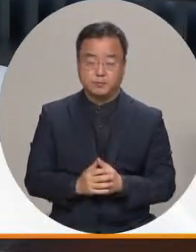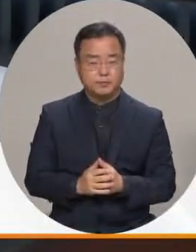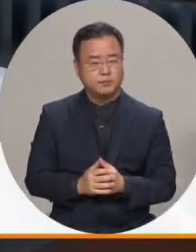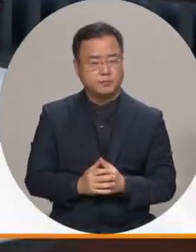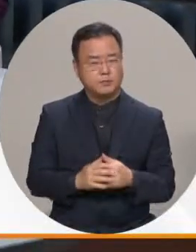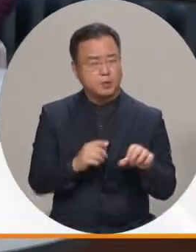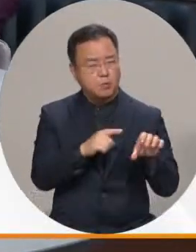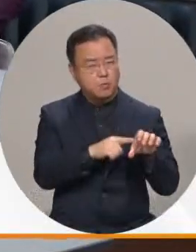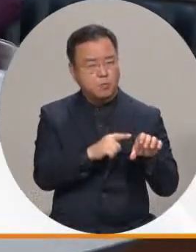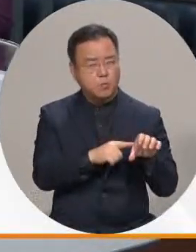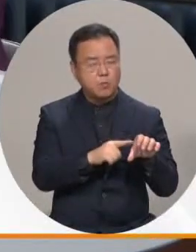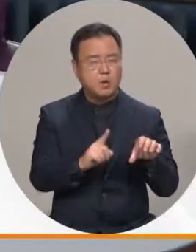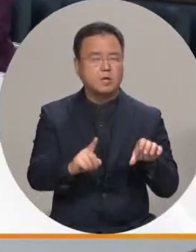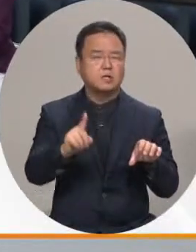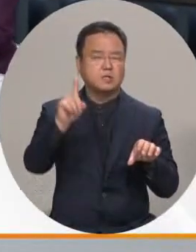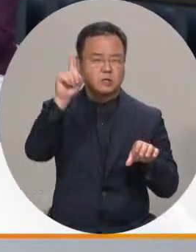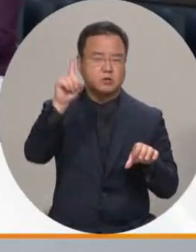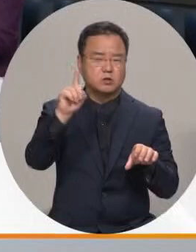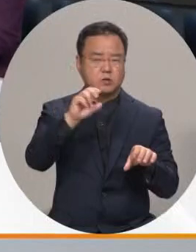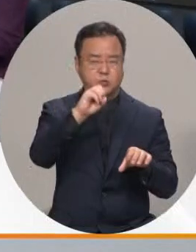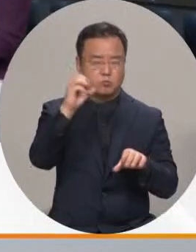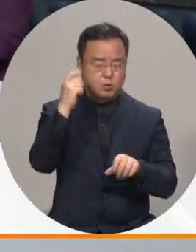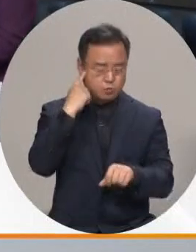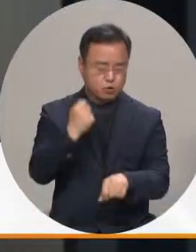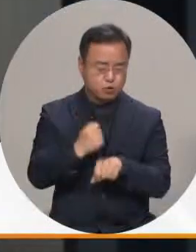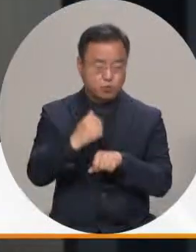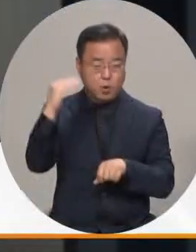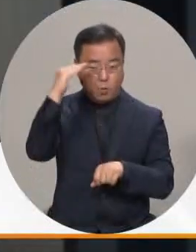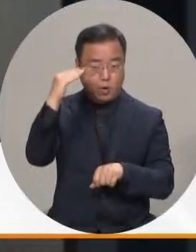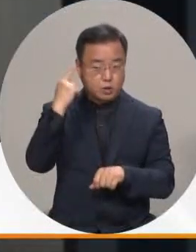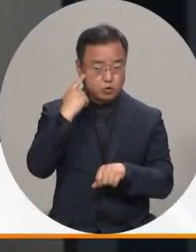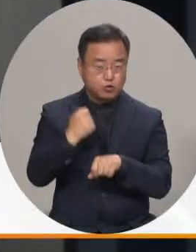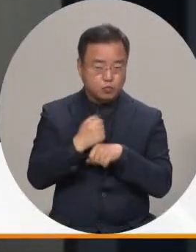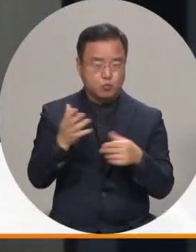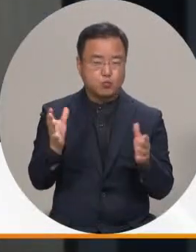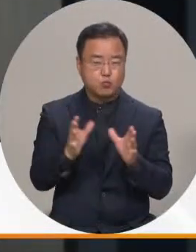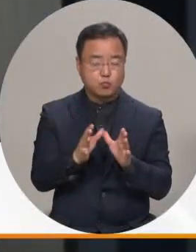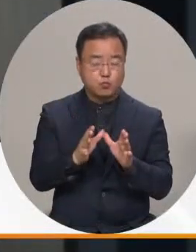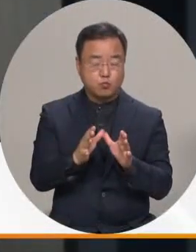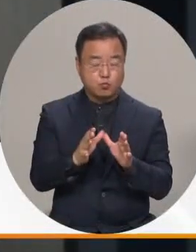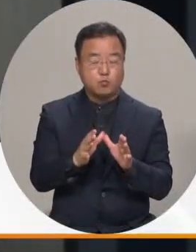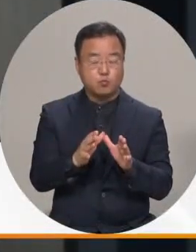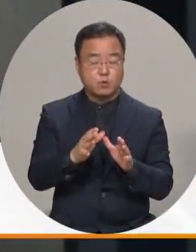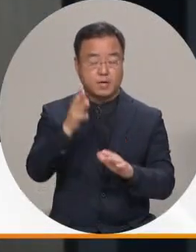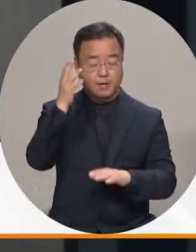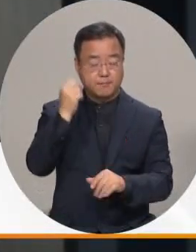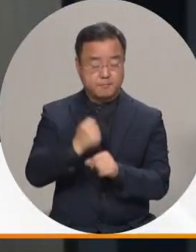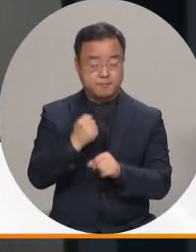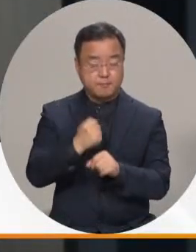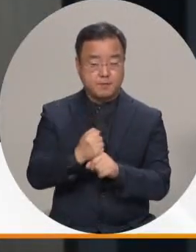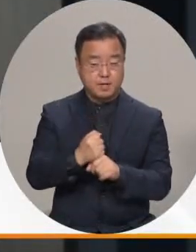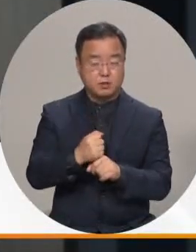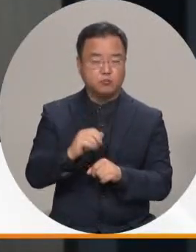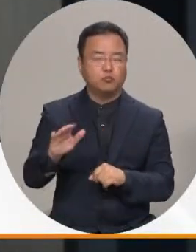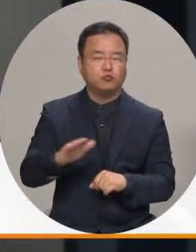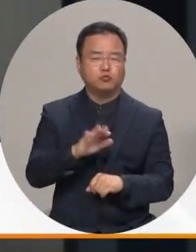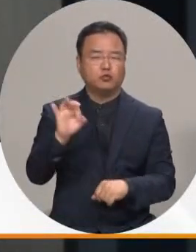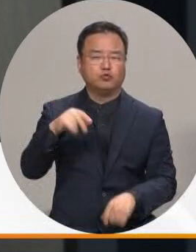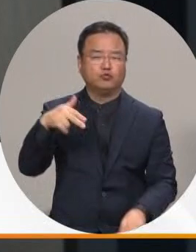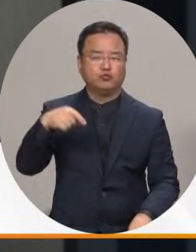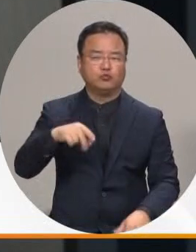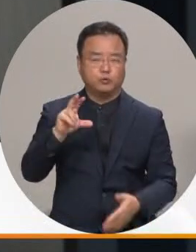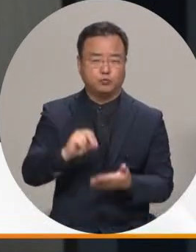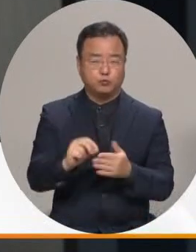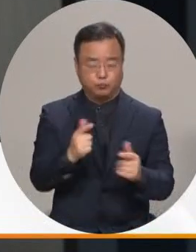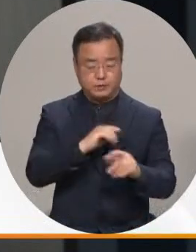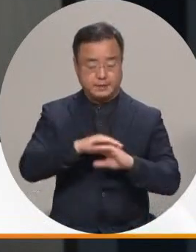블랙홀은 천체 물리학과 관측 청문학원 n 우리 우주의 여러 문제들을 해결할 수 있는 가장 중요한 천체들 중에 하나로 알려져